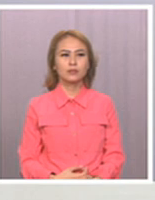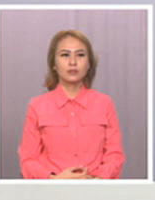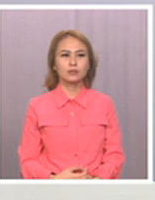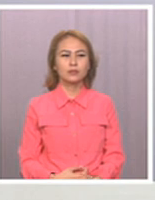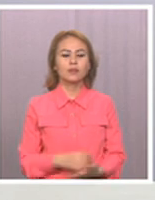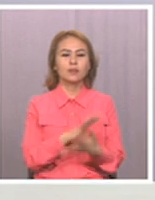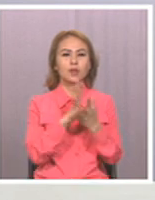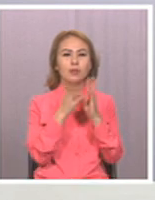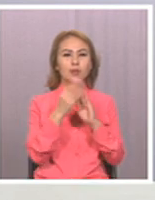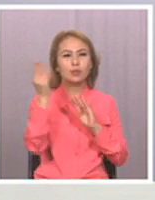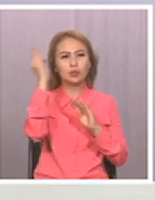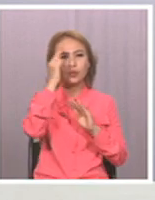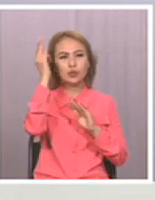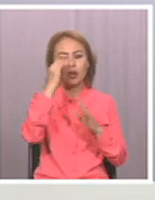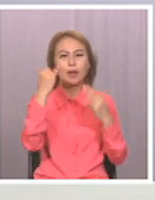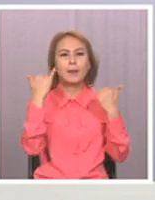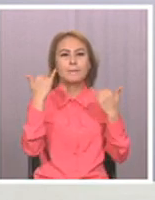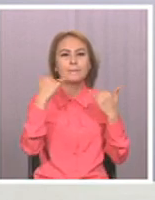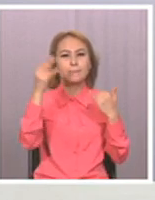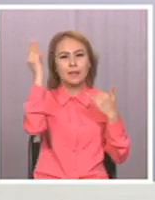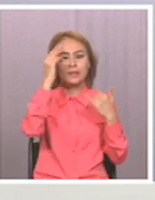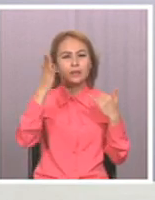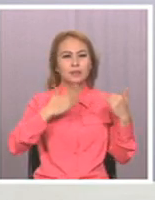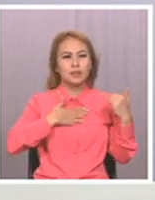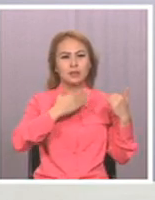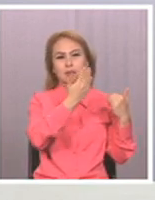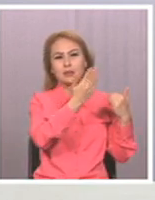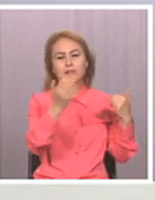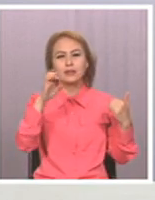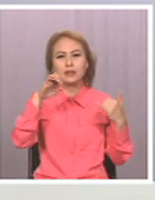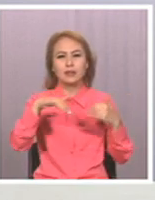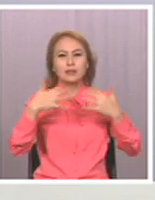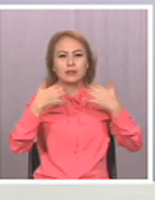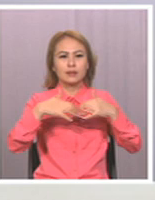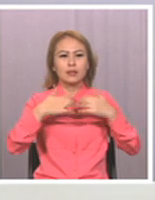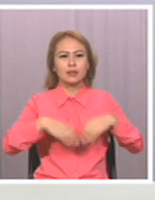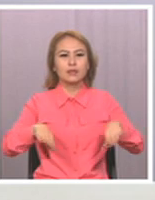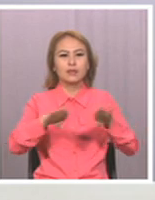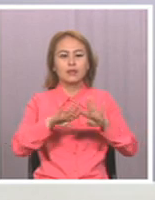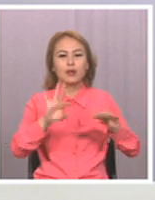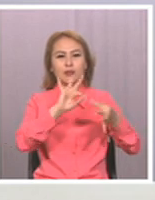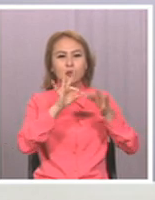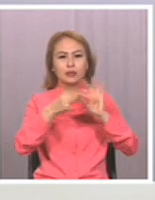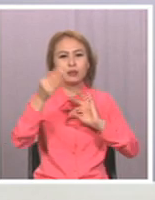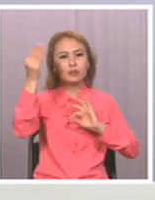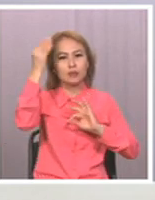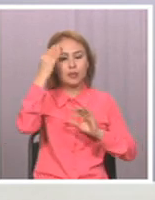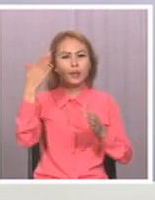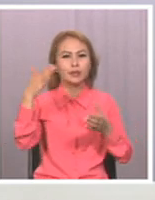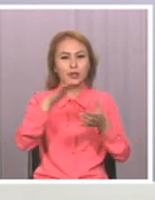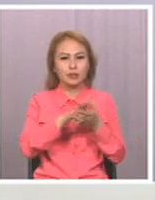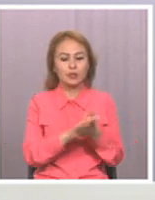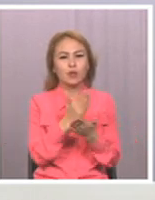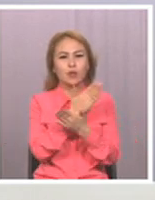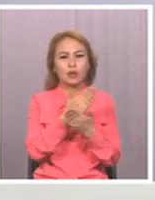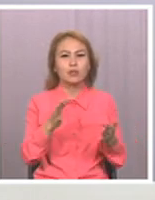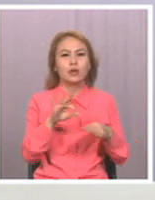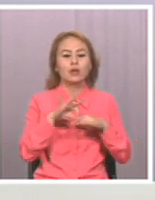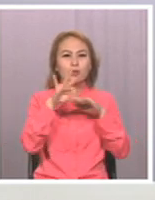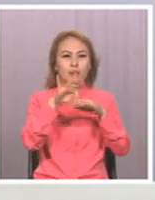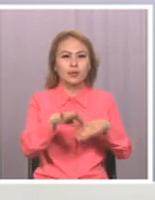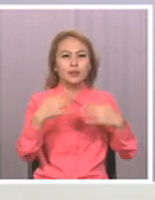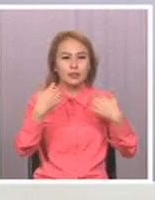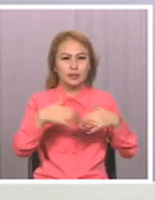Сонымен оқушылар, бүгінгі сабақта біз сіздермен статистикалық сипаттамалар ұғымдармен танысып, оларды қолданып,